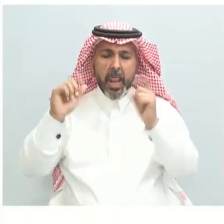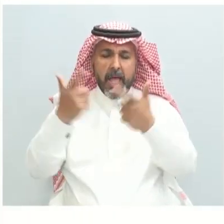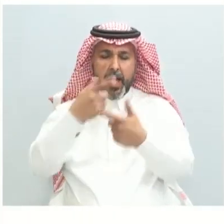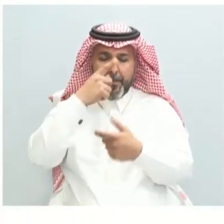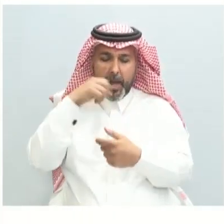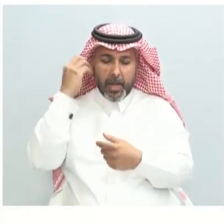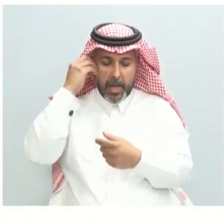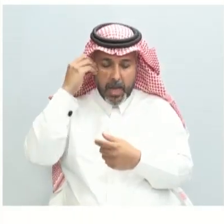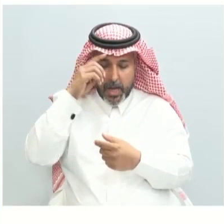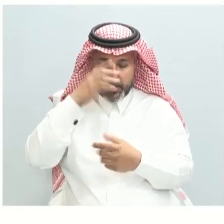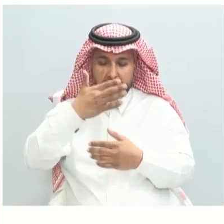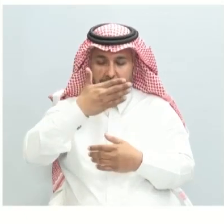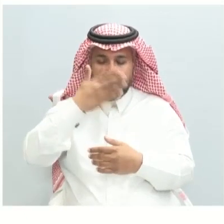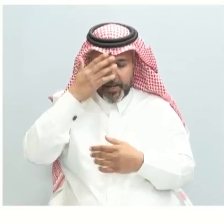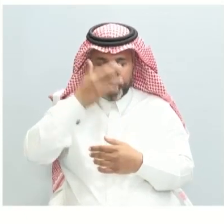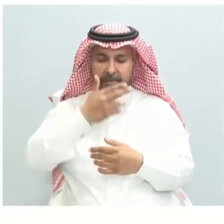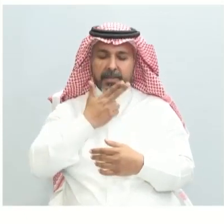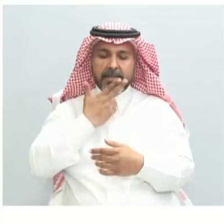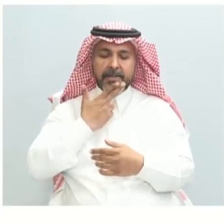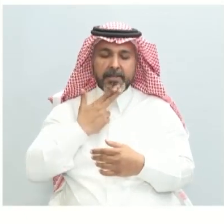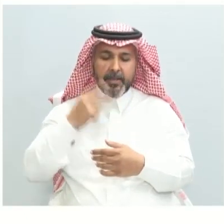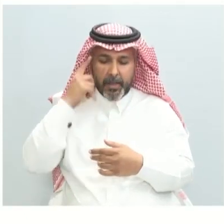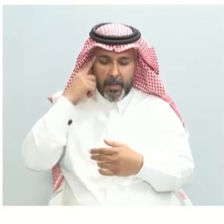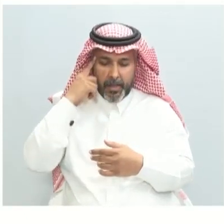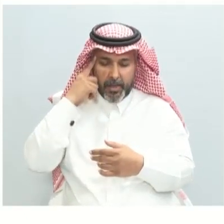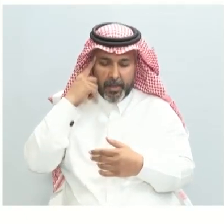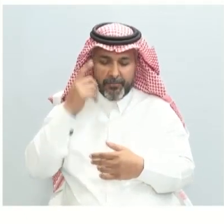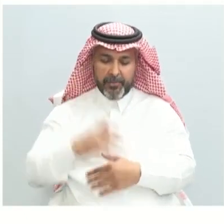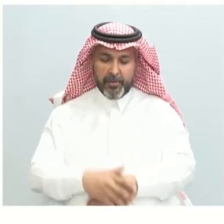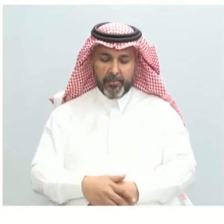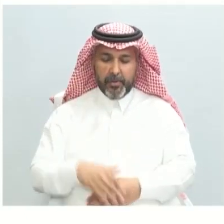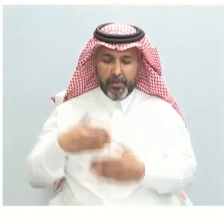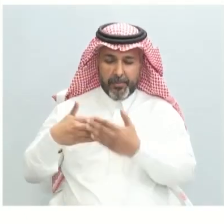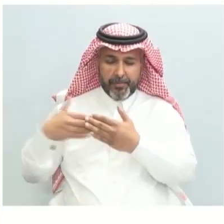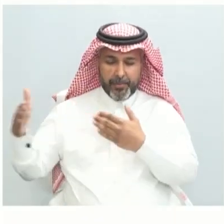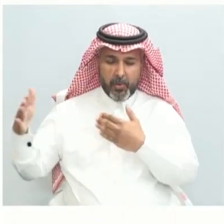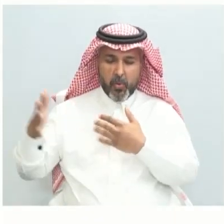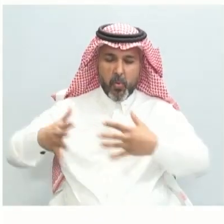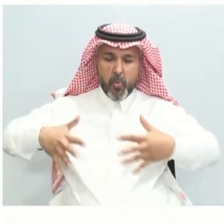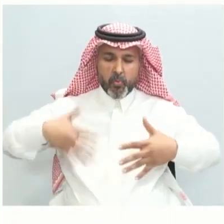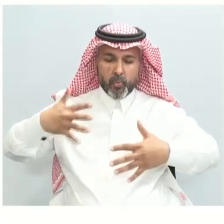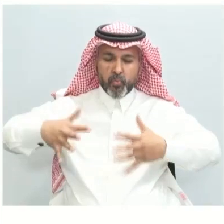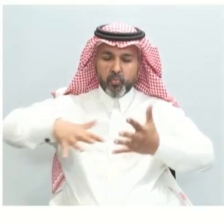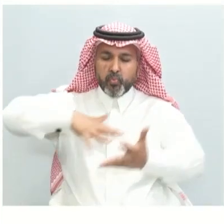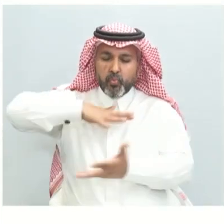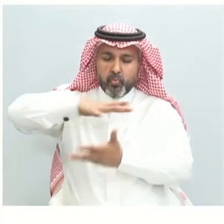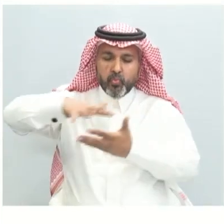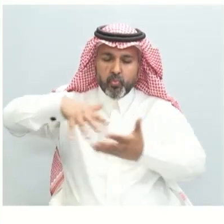والخاصه ونظافتها والابتعاد عن الفتن والانقسام